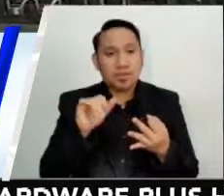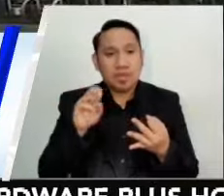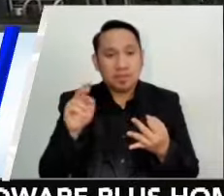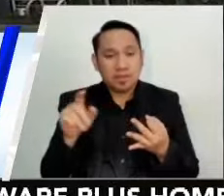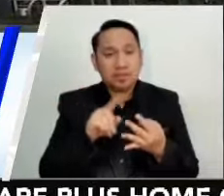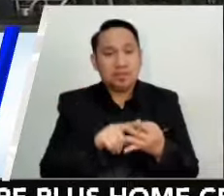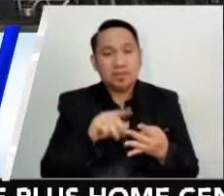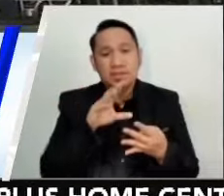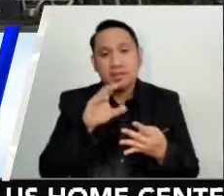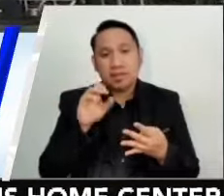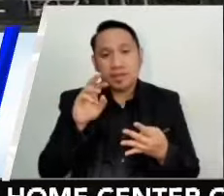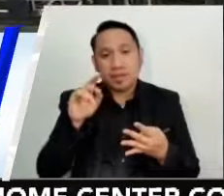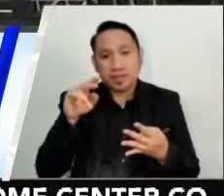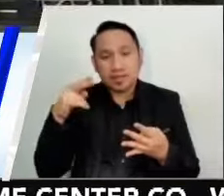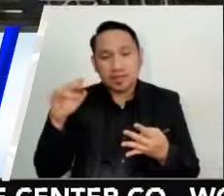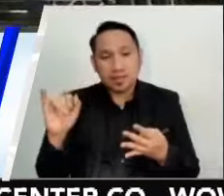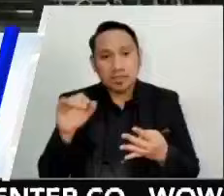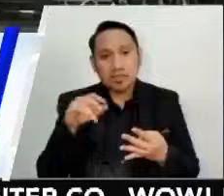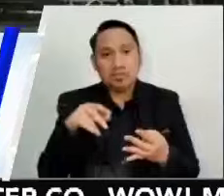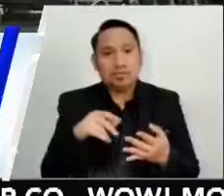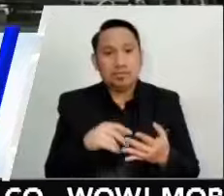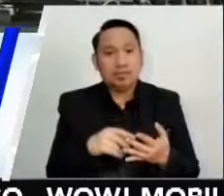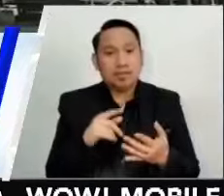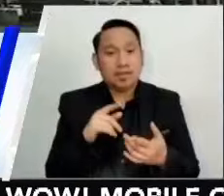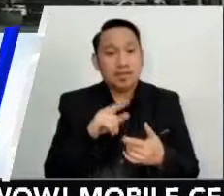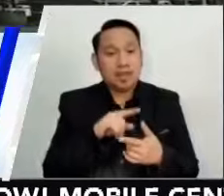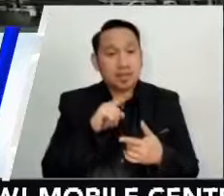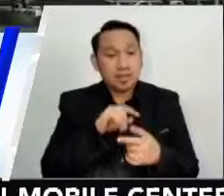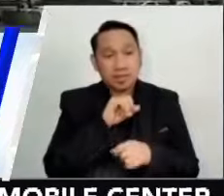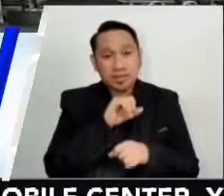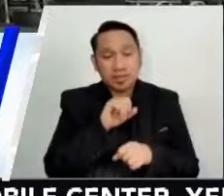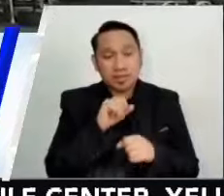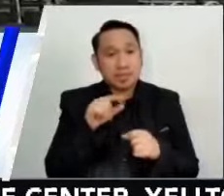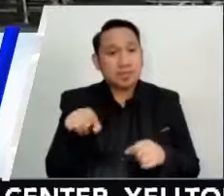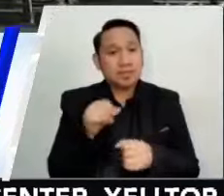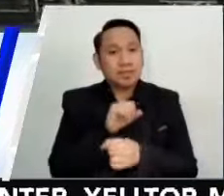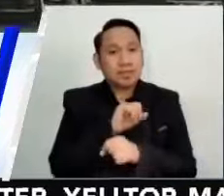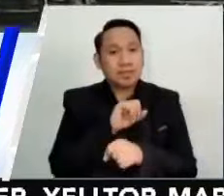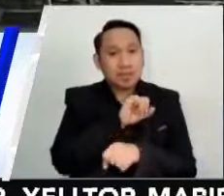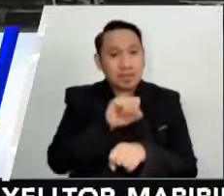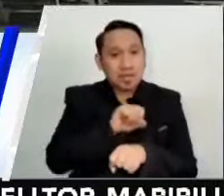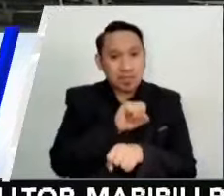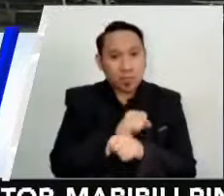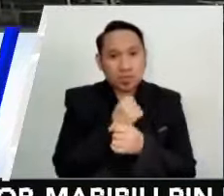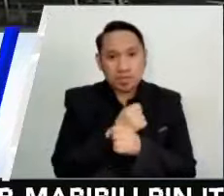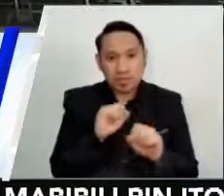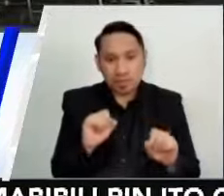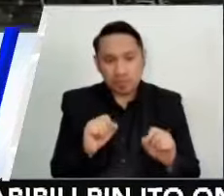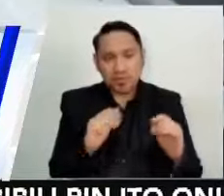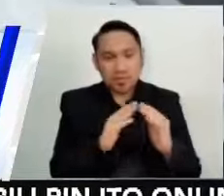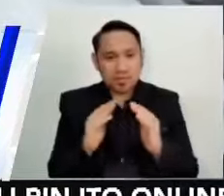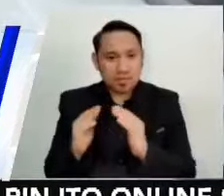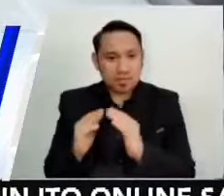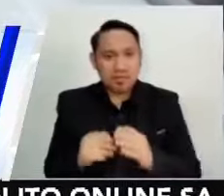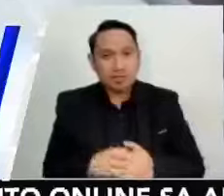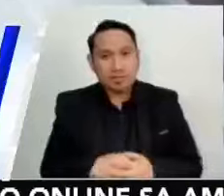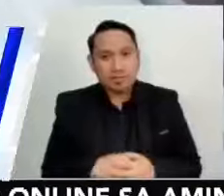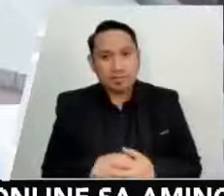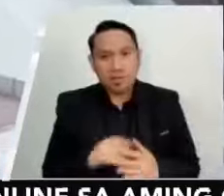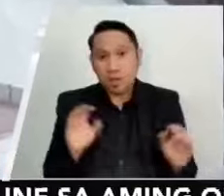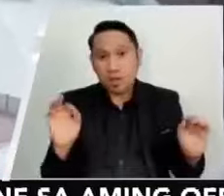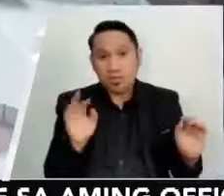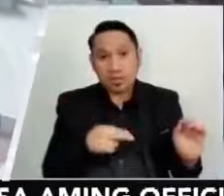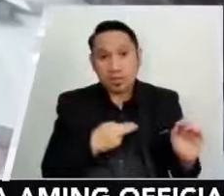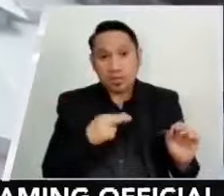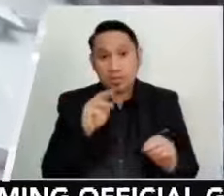Karachi sa Pakistan. Singapore naman ang safest city base sa listahan ng Forbes. Wala pa reaksyon dito ang Manila